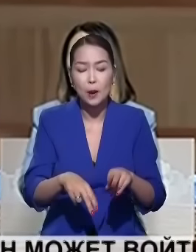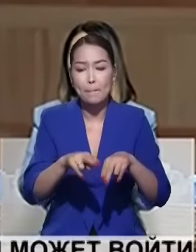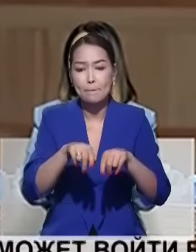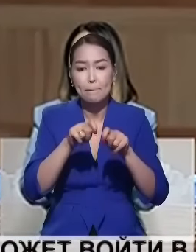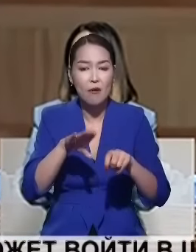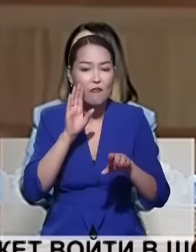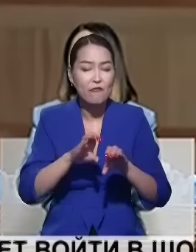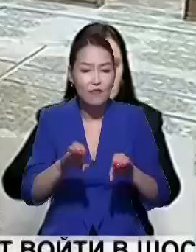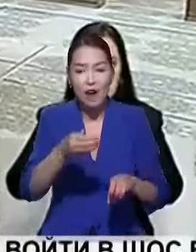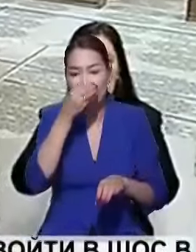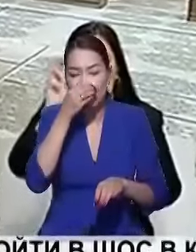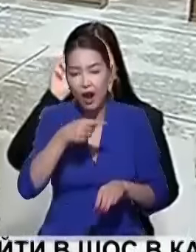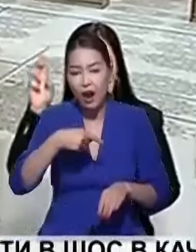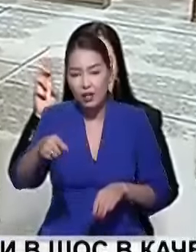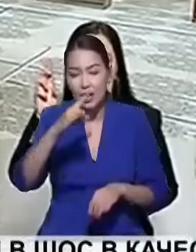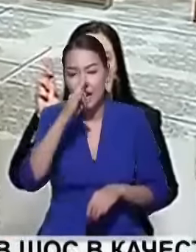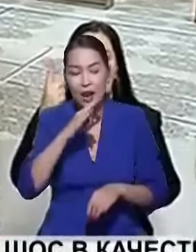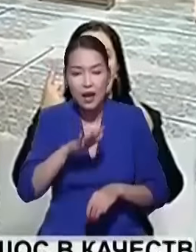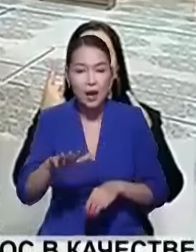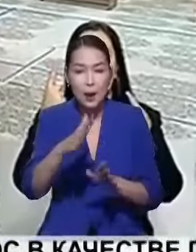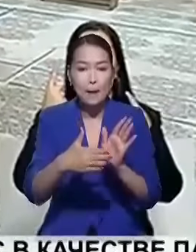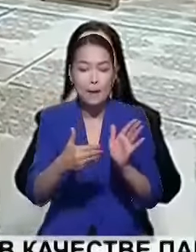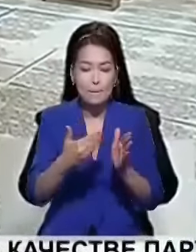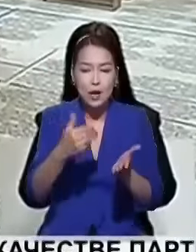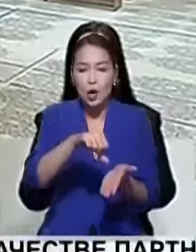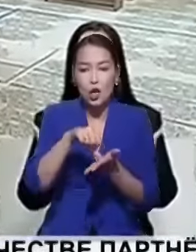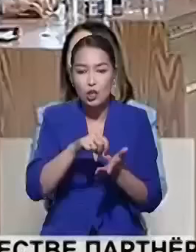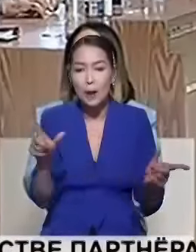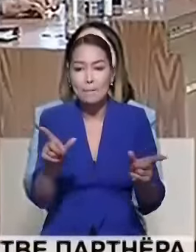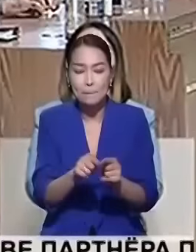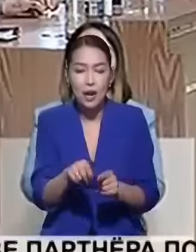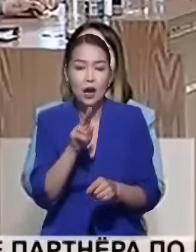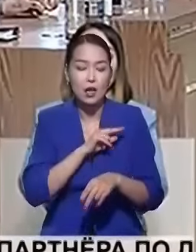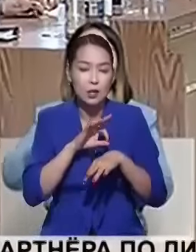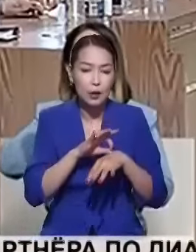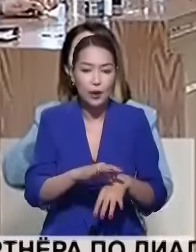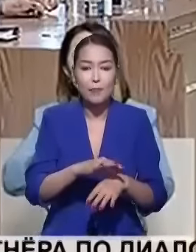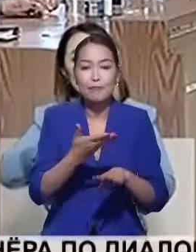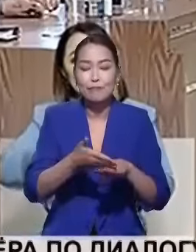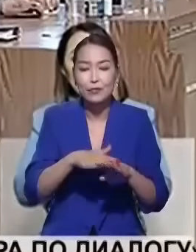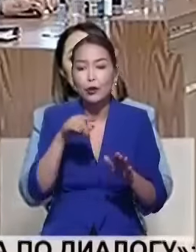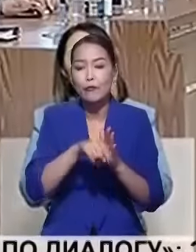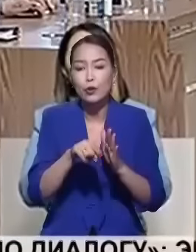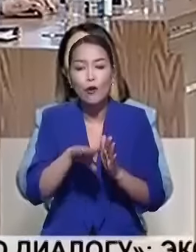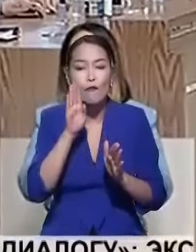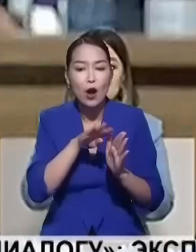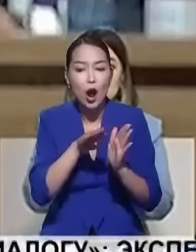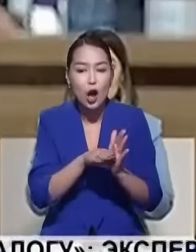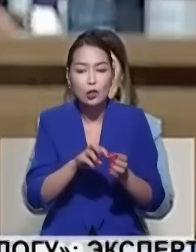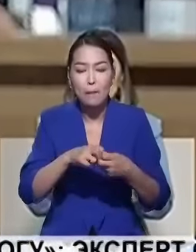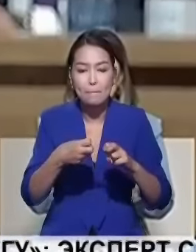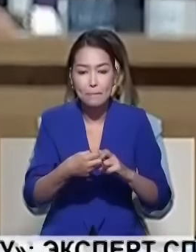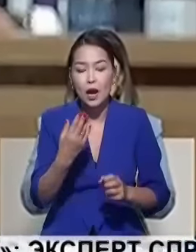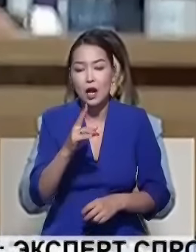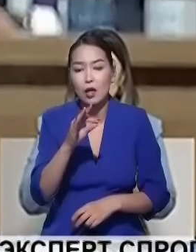через Афганистан, а казахстанская сторона призывает стран-участниц совместно решать вопросы деградации внутренних водоемов. По мнению